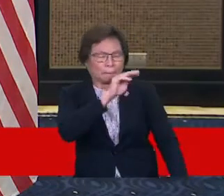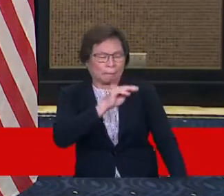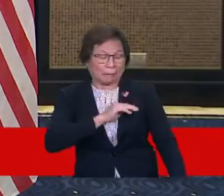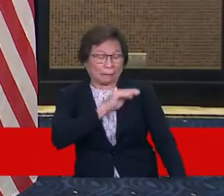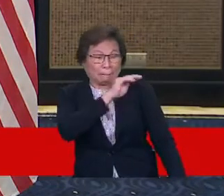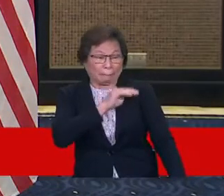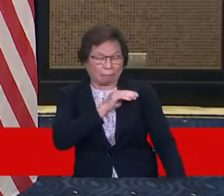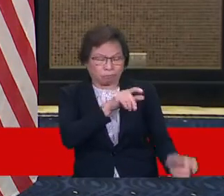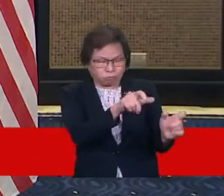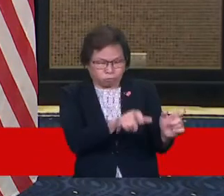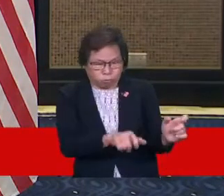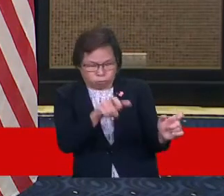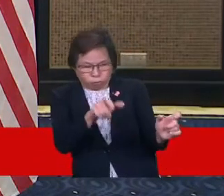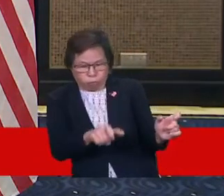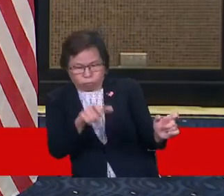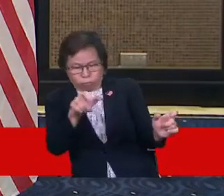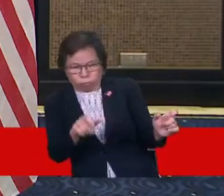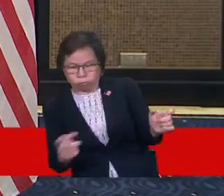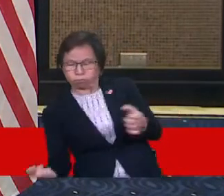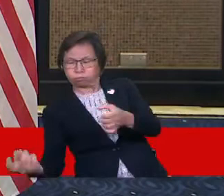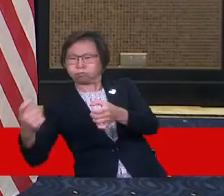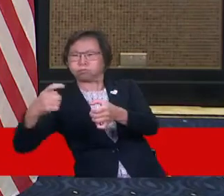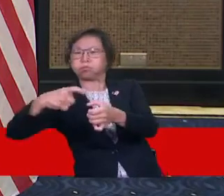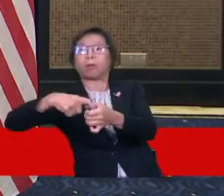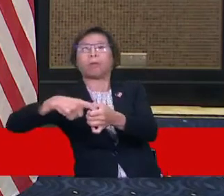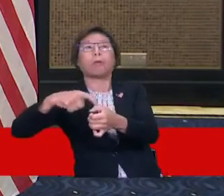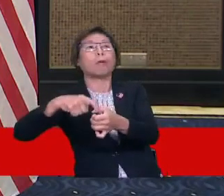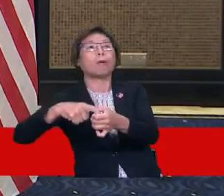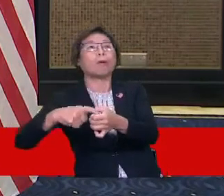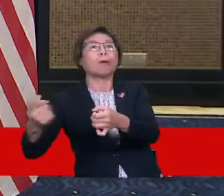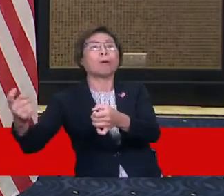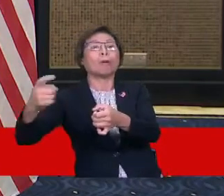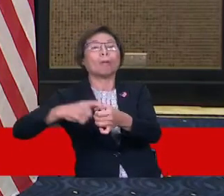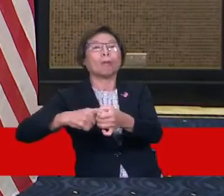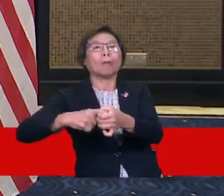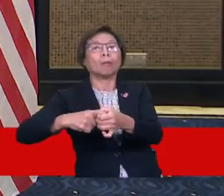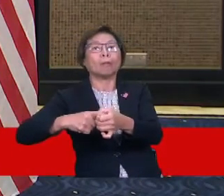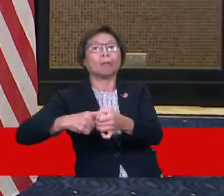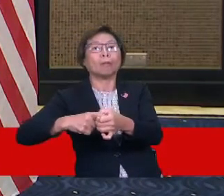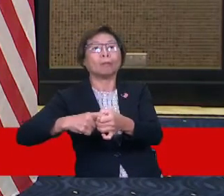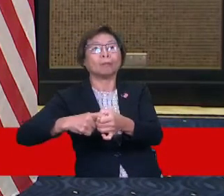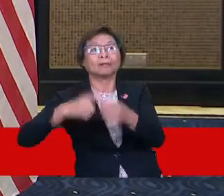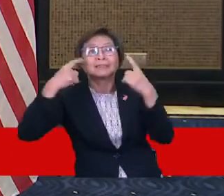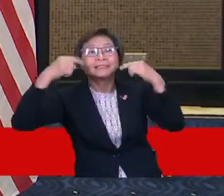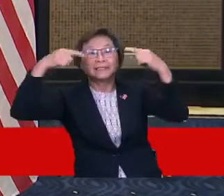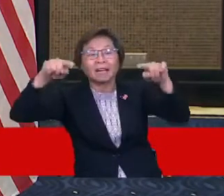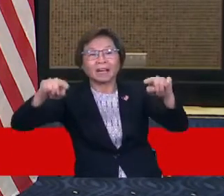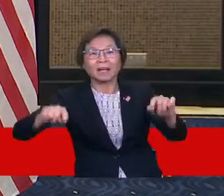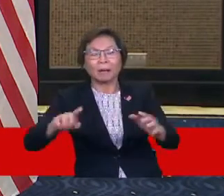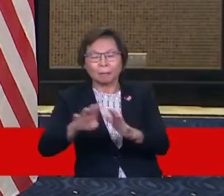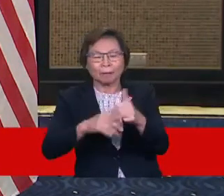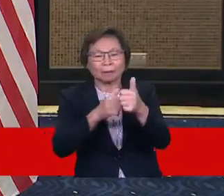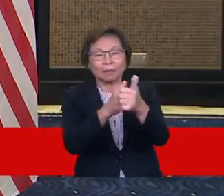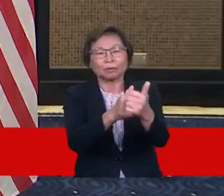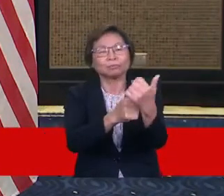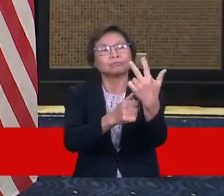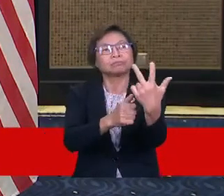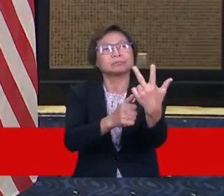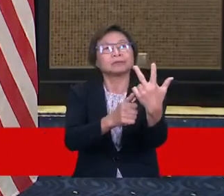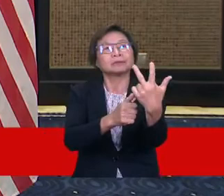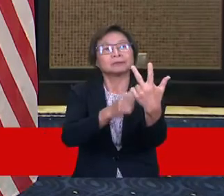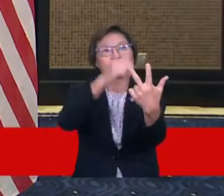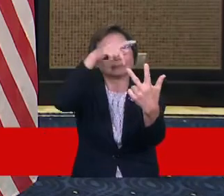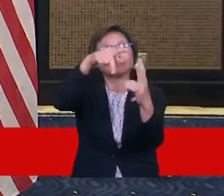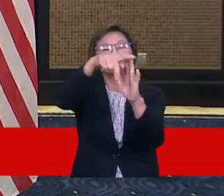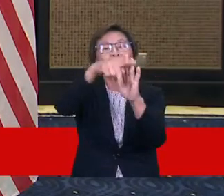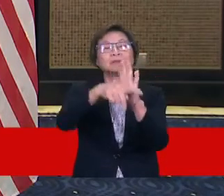perlu beron berorientasikan hasil yang berlandaskan kepada tiga prinsip yaitu